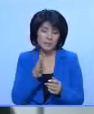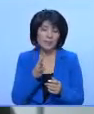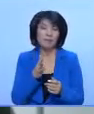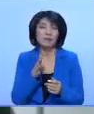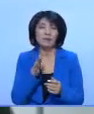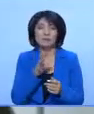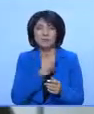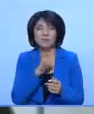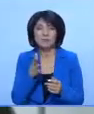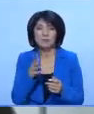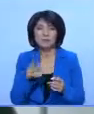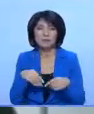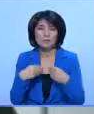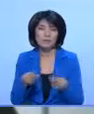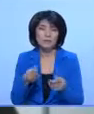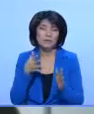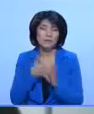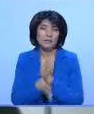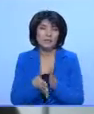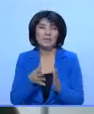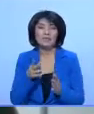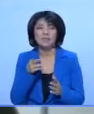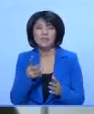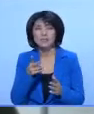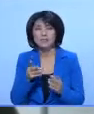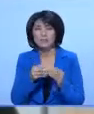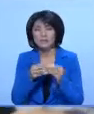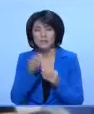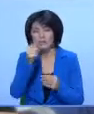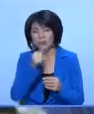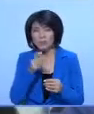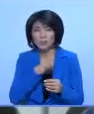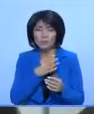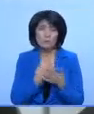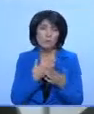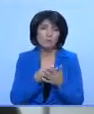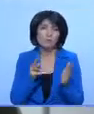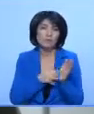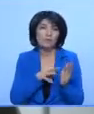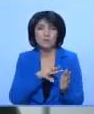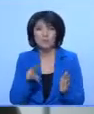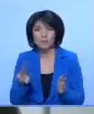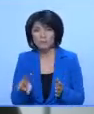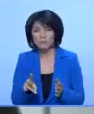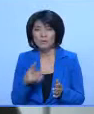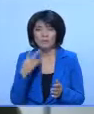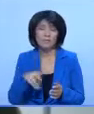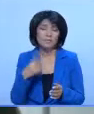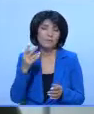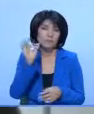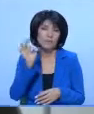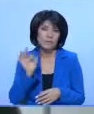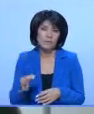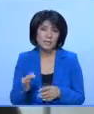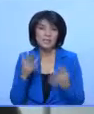қорғауға бағытталған. 2015 жылдан бергі шығындар 129,8 миллион теңге. Бұл шамамен 27%. Сонымен қатар